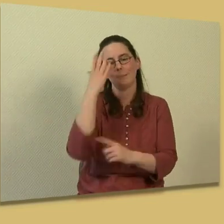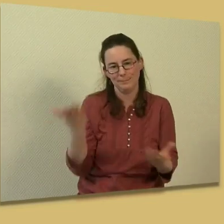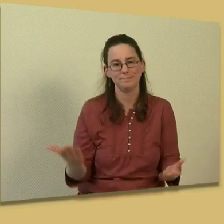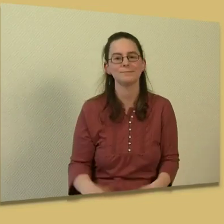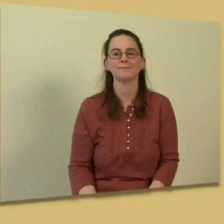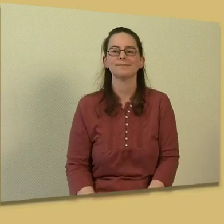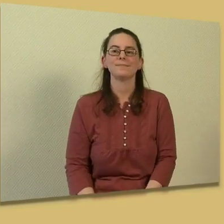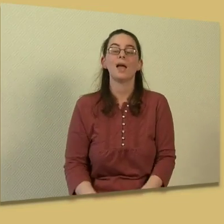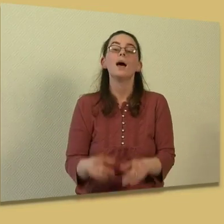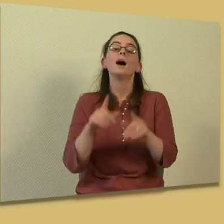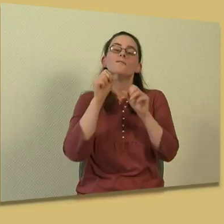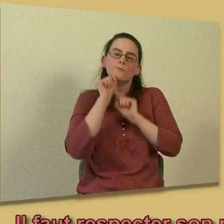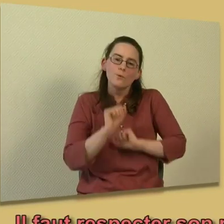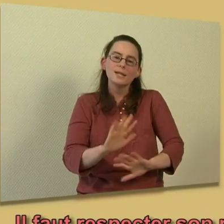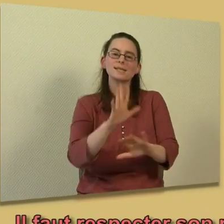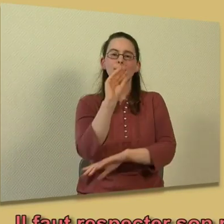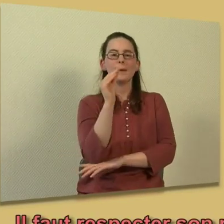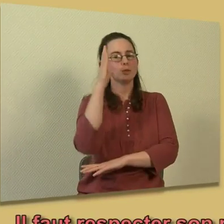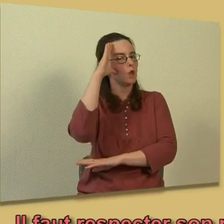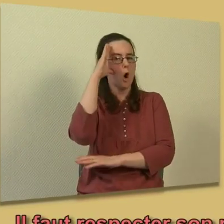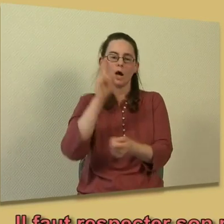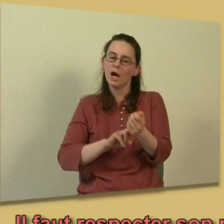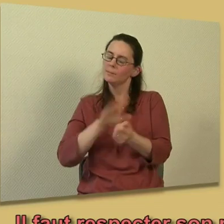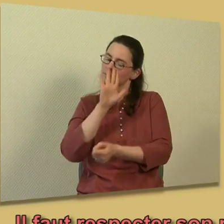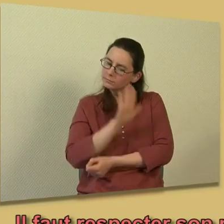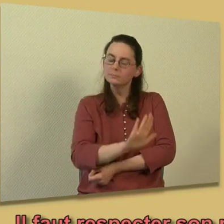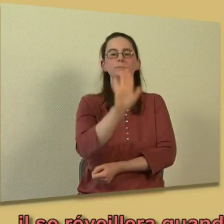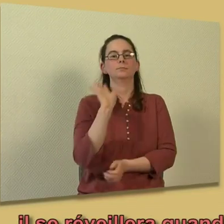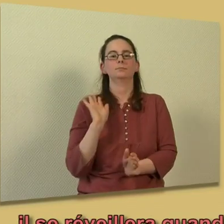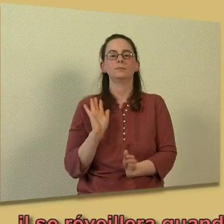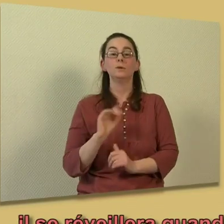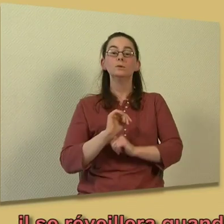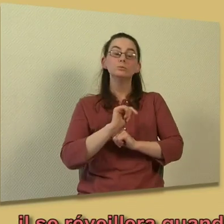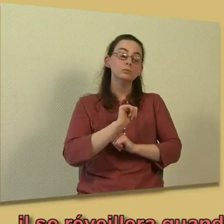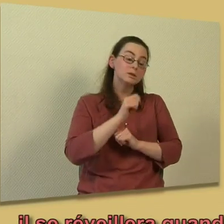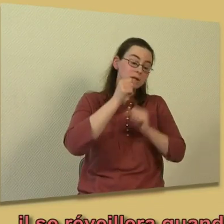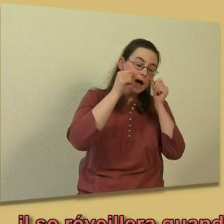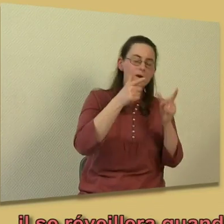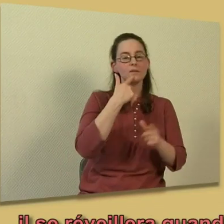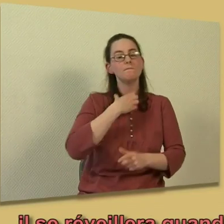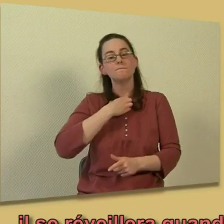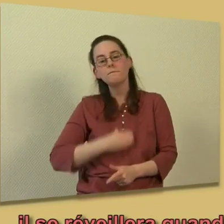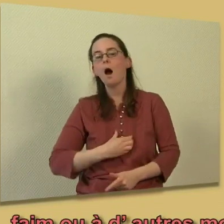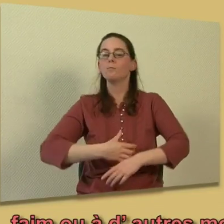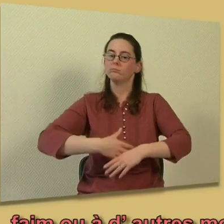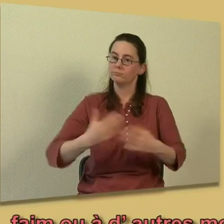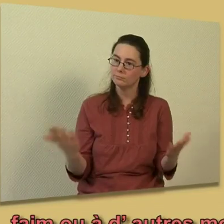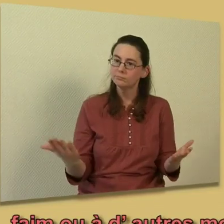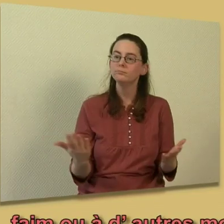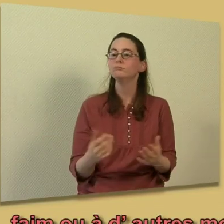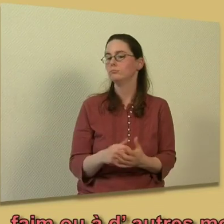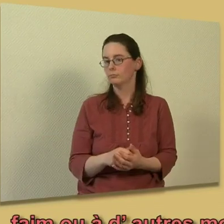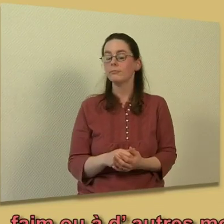sécrétées à ce moment-là, donc c'est important que le bébé puisse dormir longtemps. Il faut aussi respecter son rythme. Il